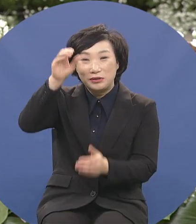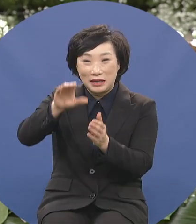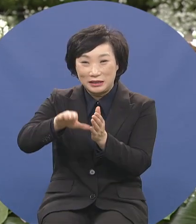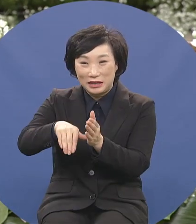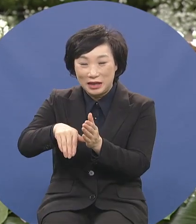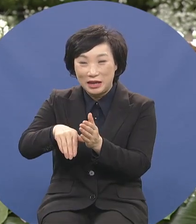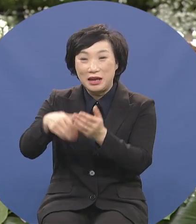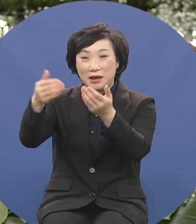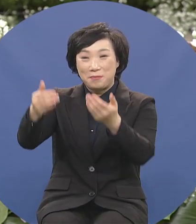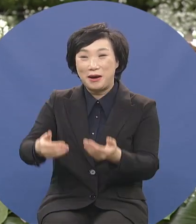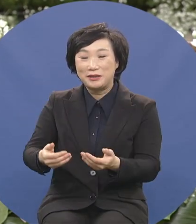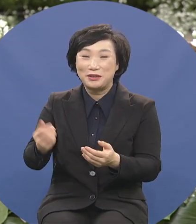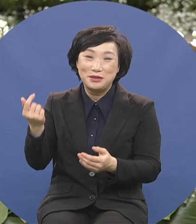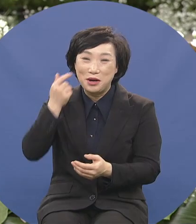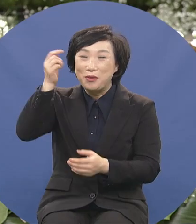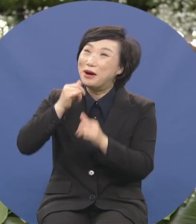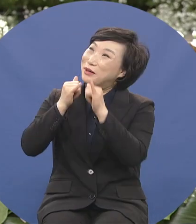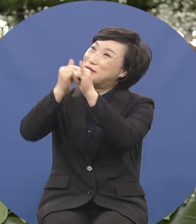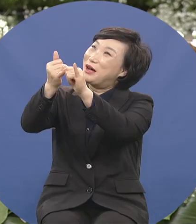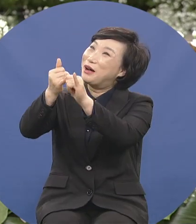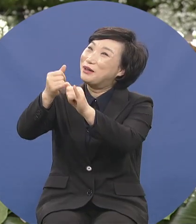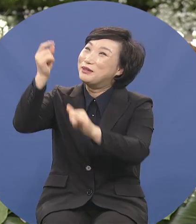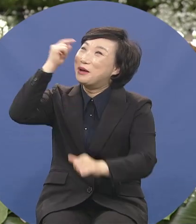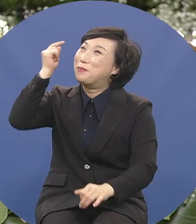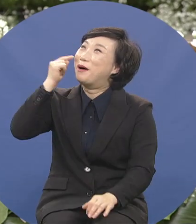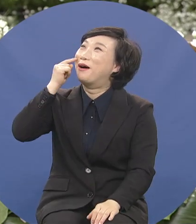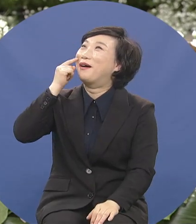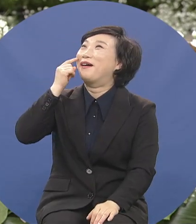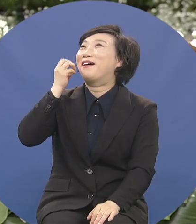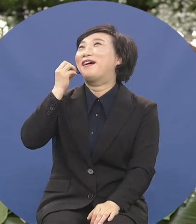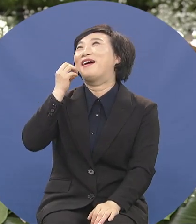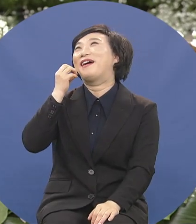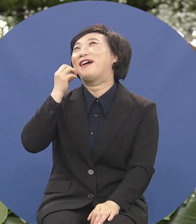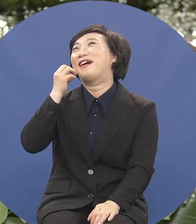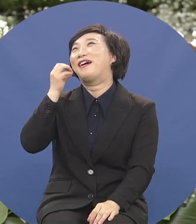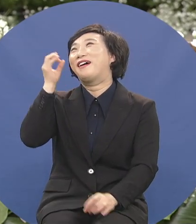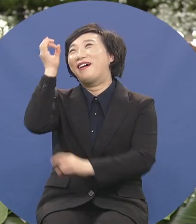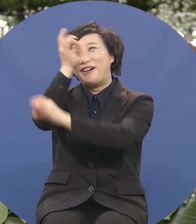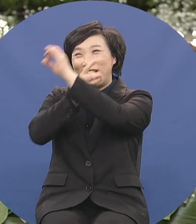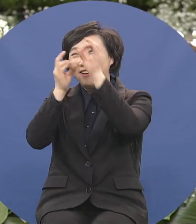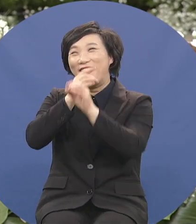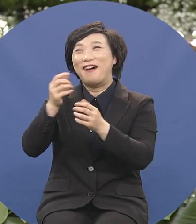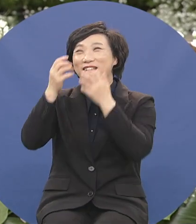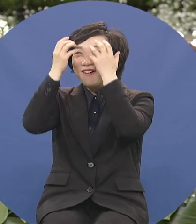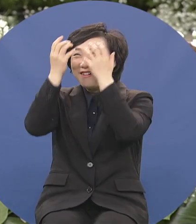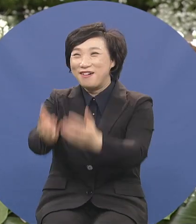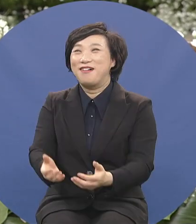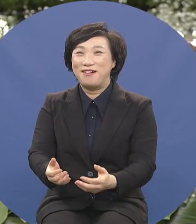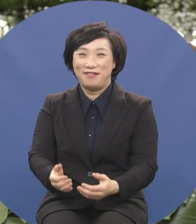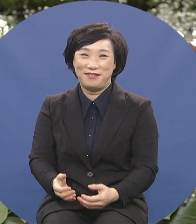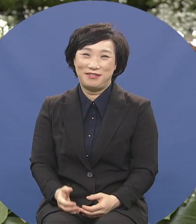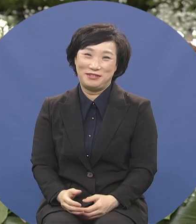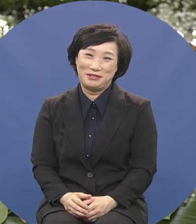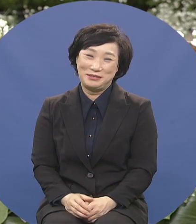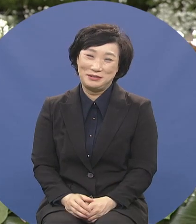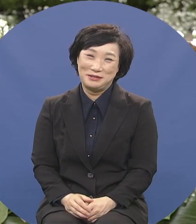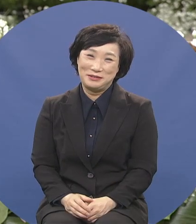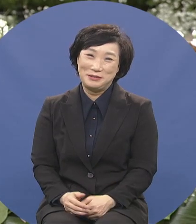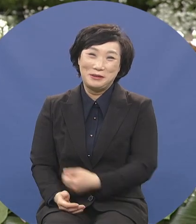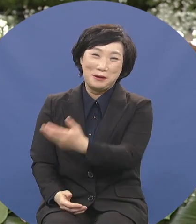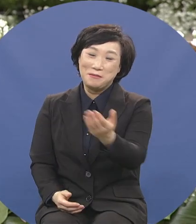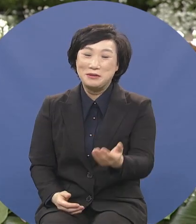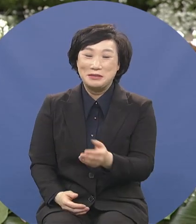받을 영광과 상을 바라볼 때 얼마나 엄청난 것이냐, 응?